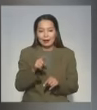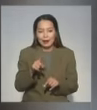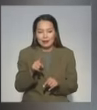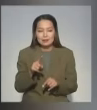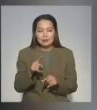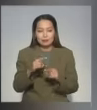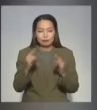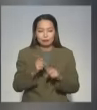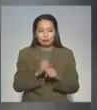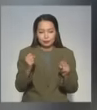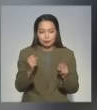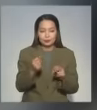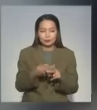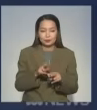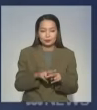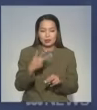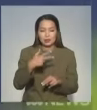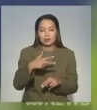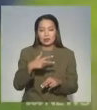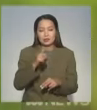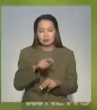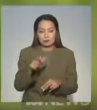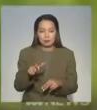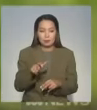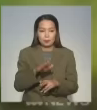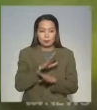человек погиб, еще 7 ранены.